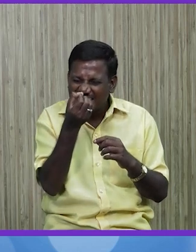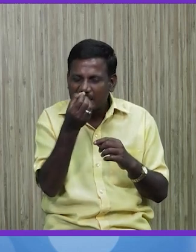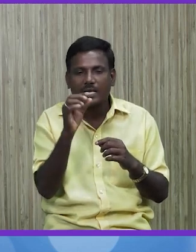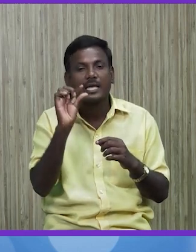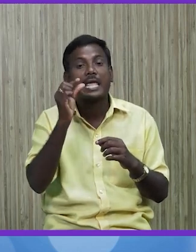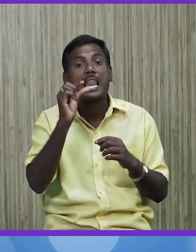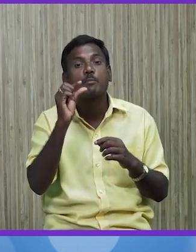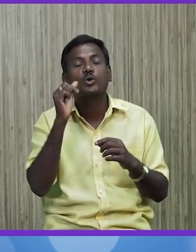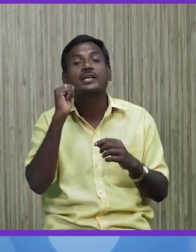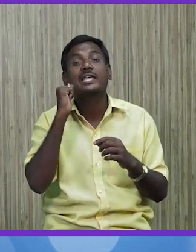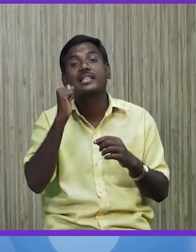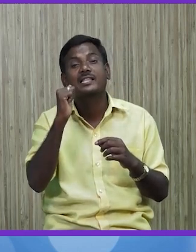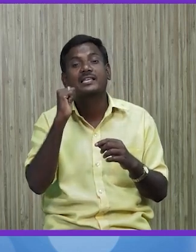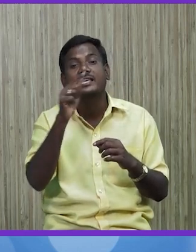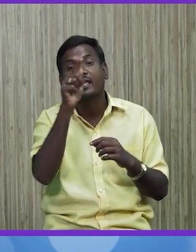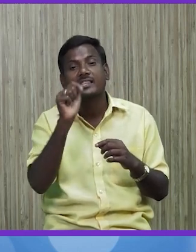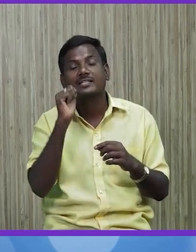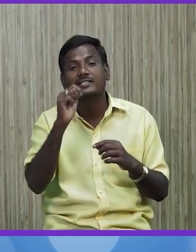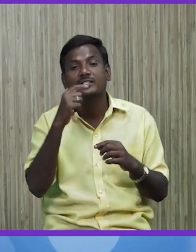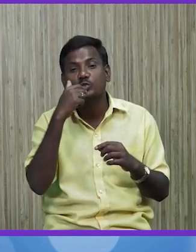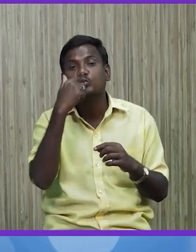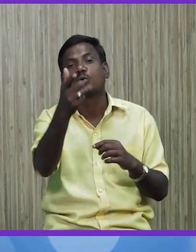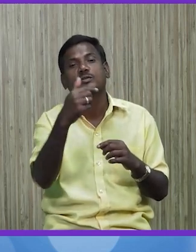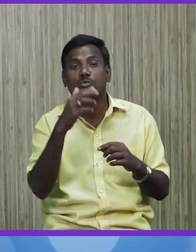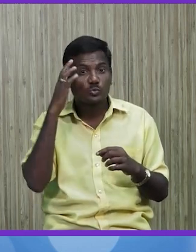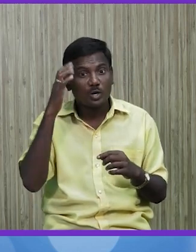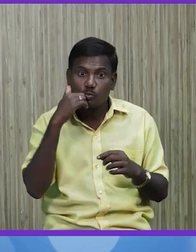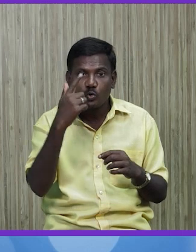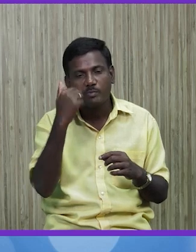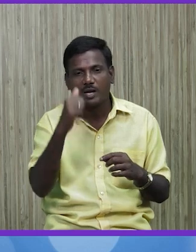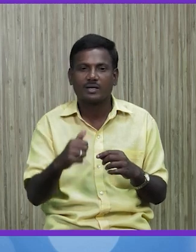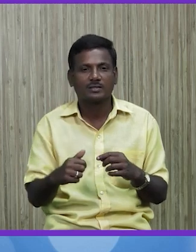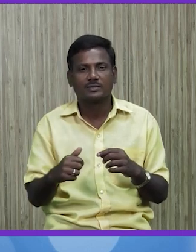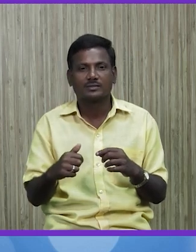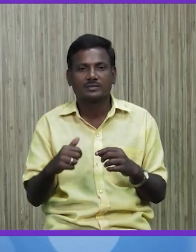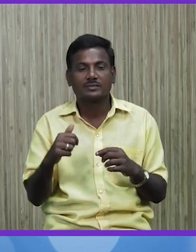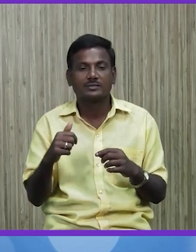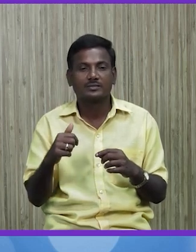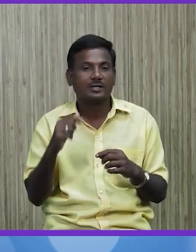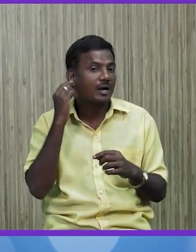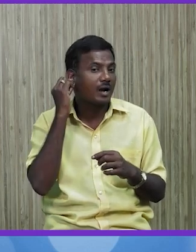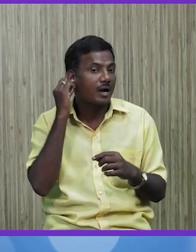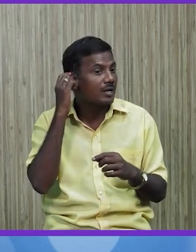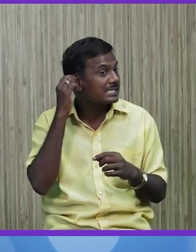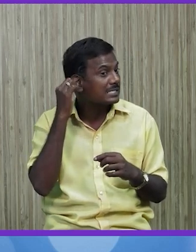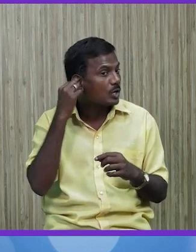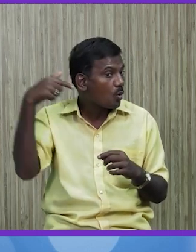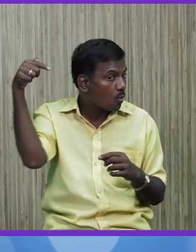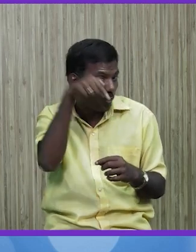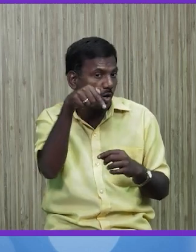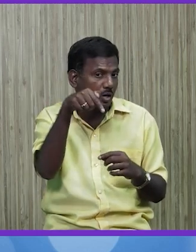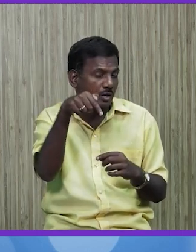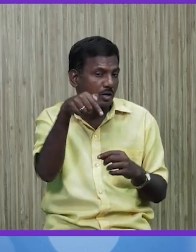எலும்பு எது என்று உங்களுக்கு தெரியுமாம். நம்மது செவில்